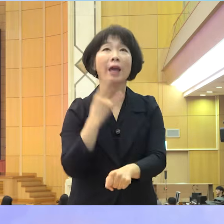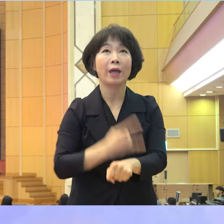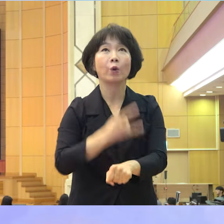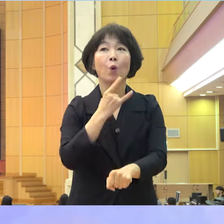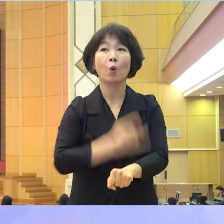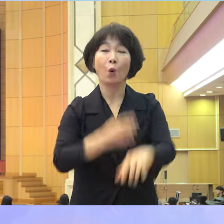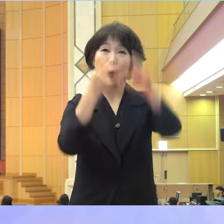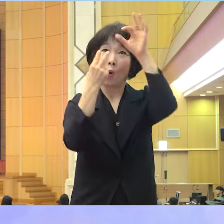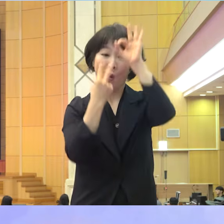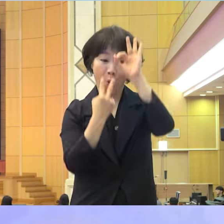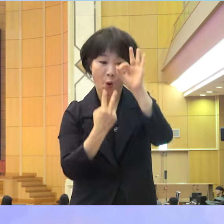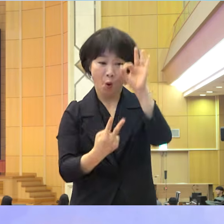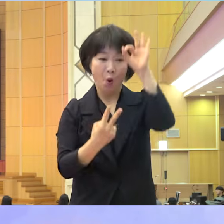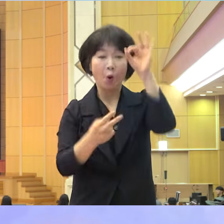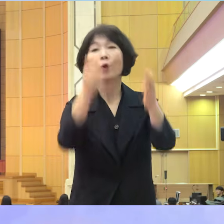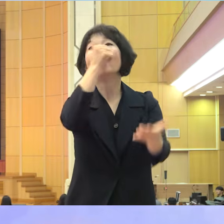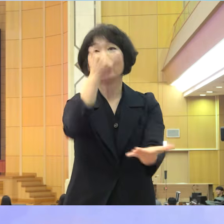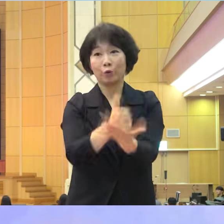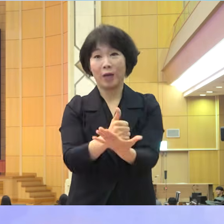행복해요